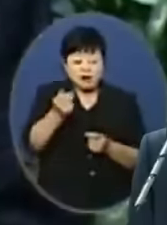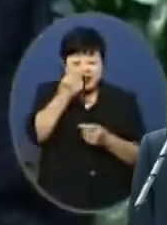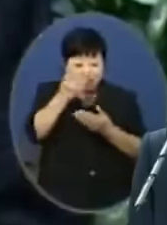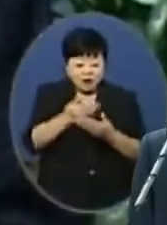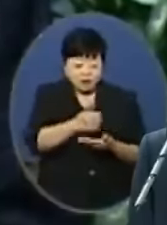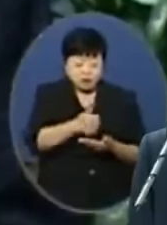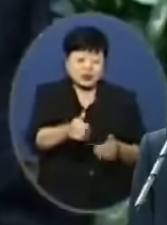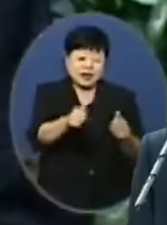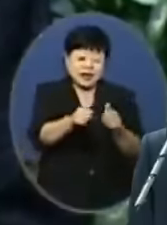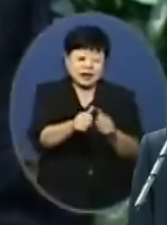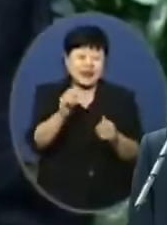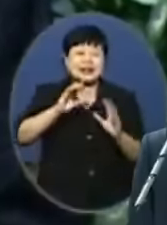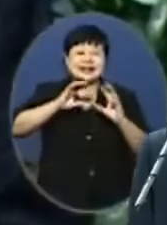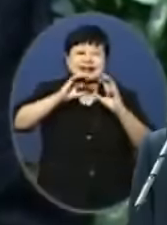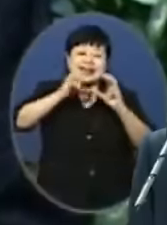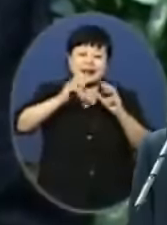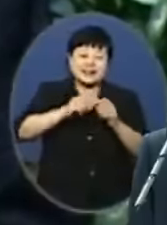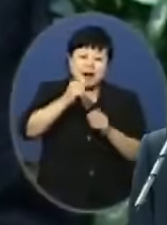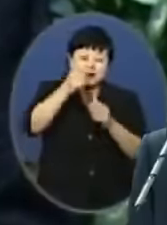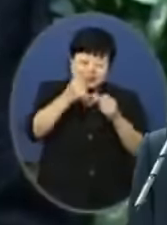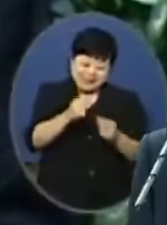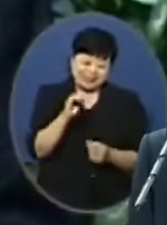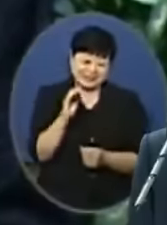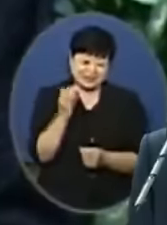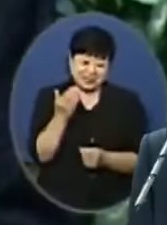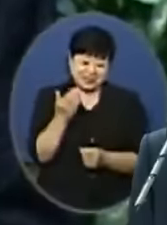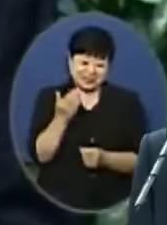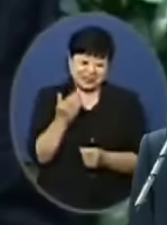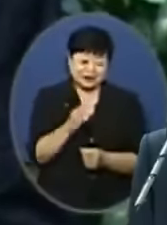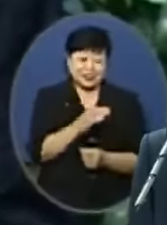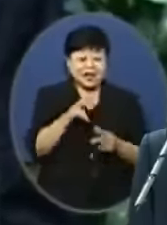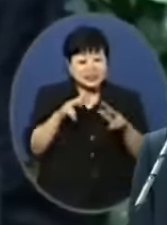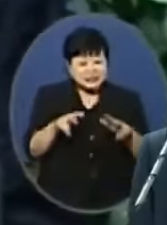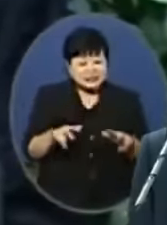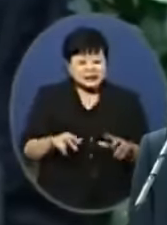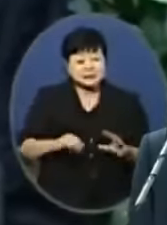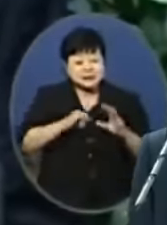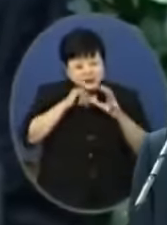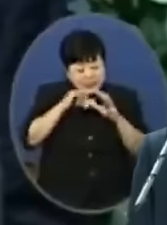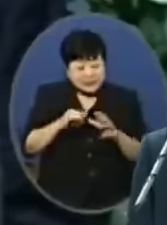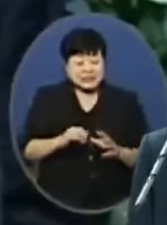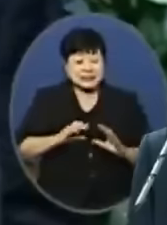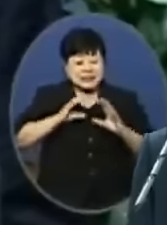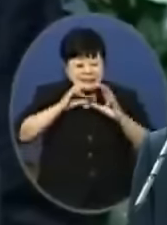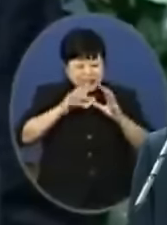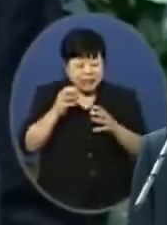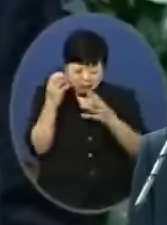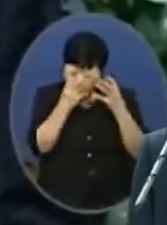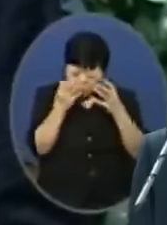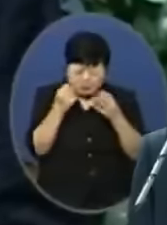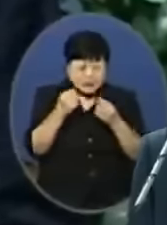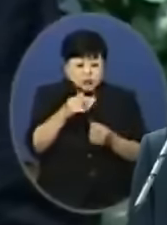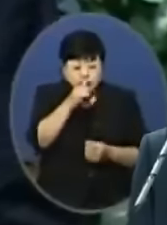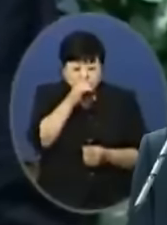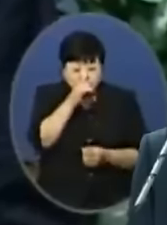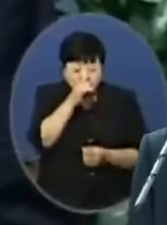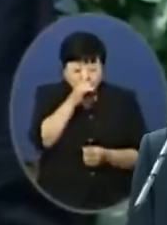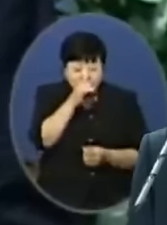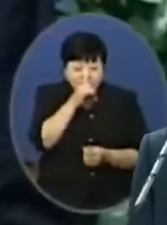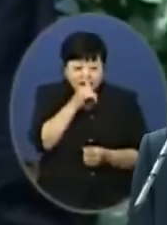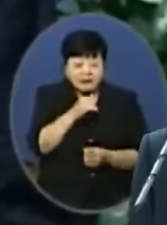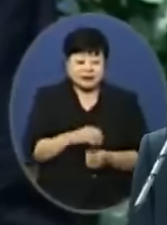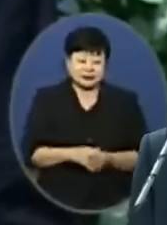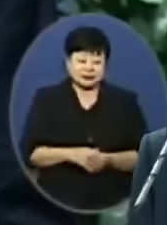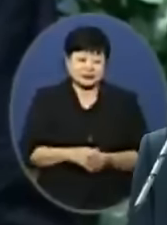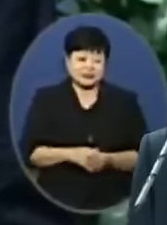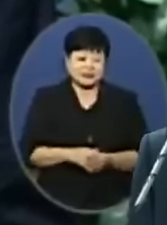얻어서 주님과 함께 천국에서 영원히 살 것인 것입니다. 우리가 지금은 이 세상에서 복잡하게 살지만은 인연을